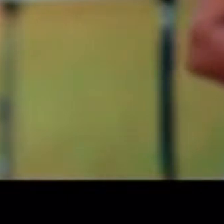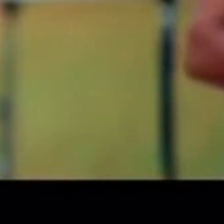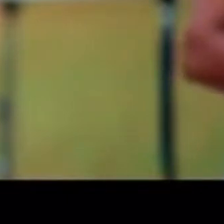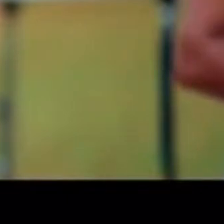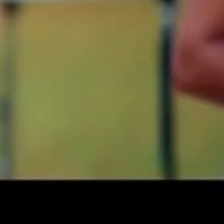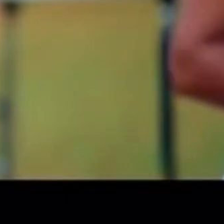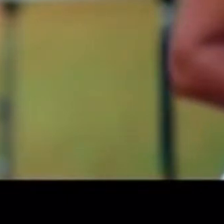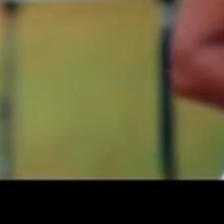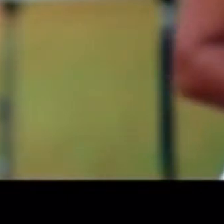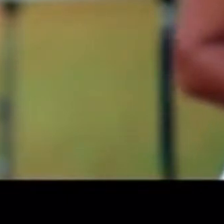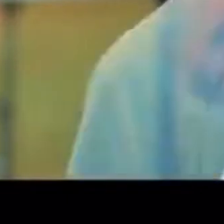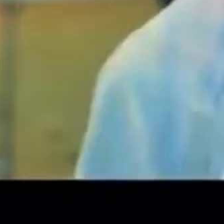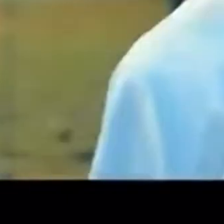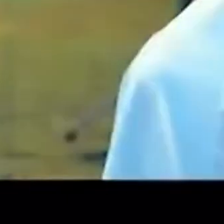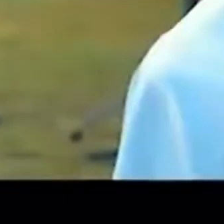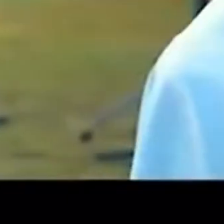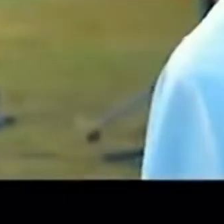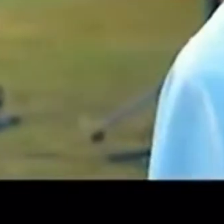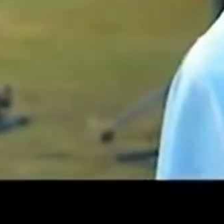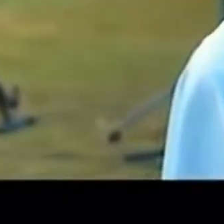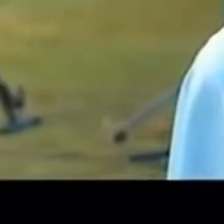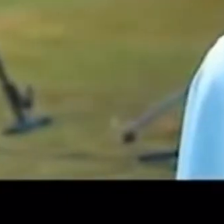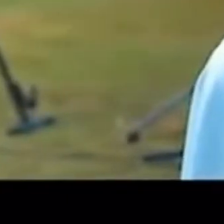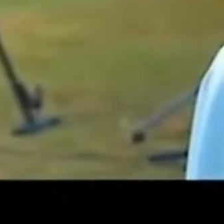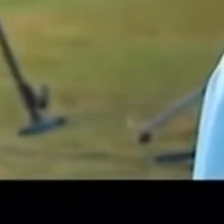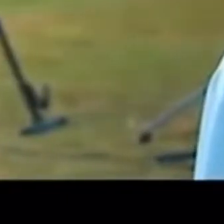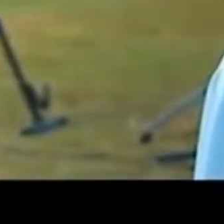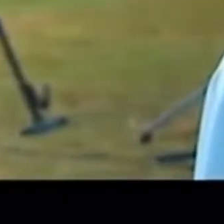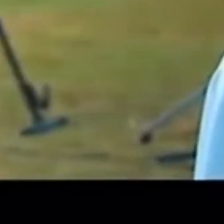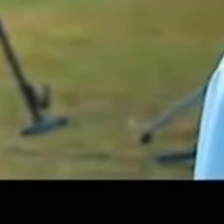kukunduku mwiteni